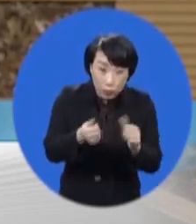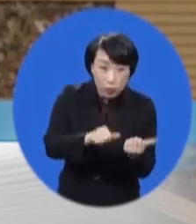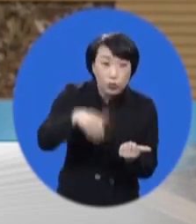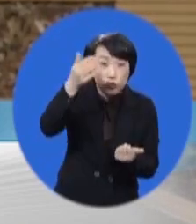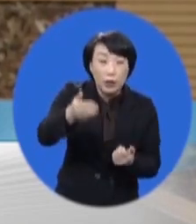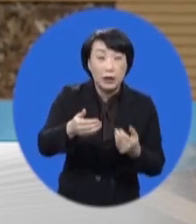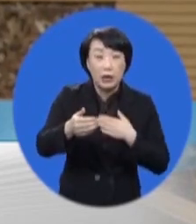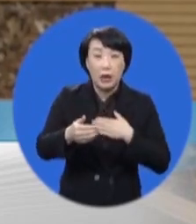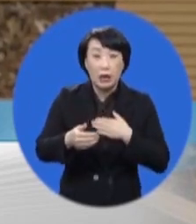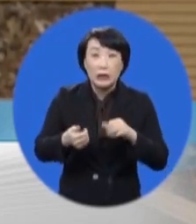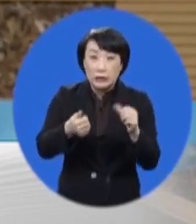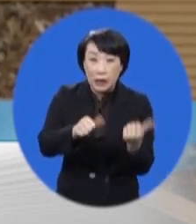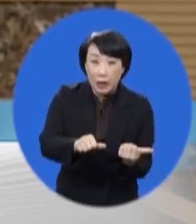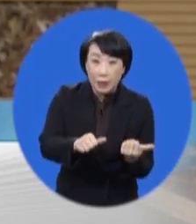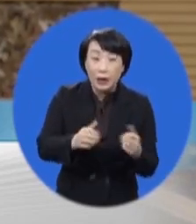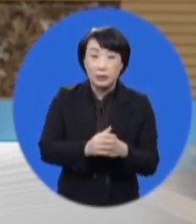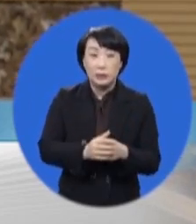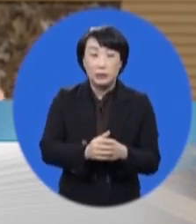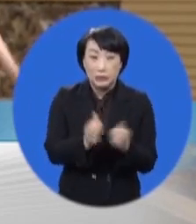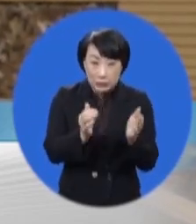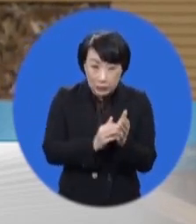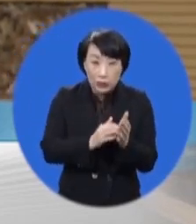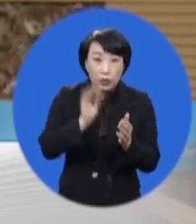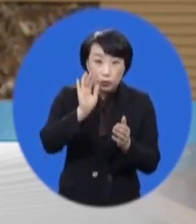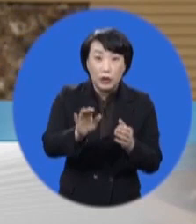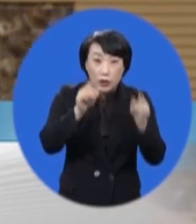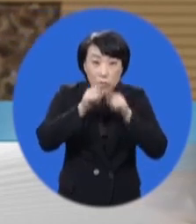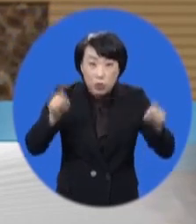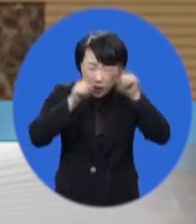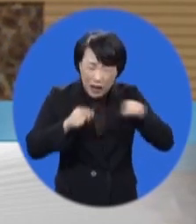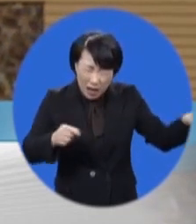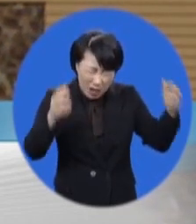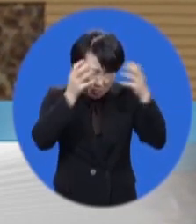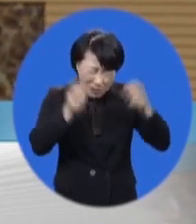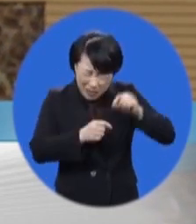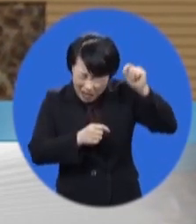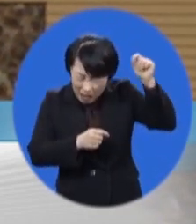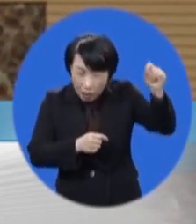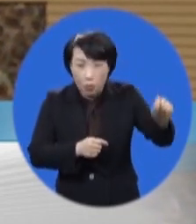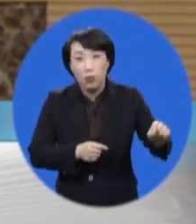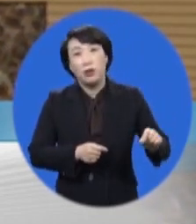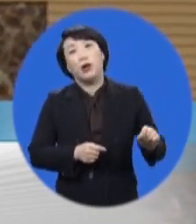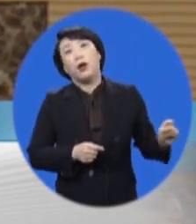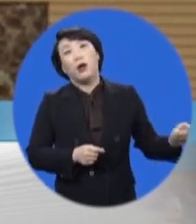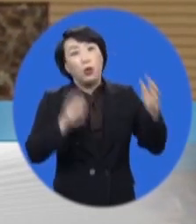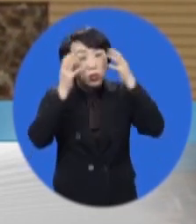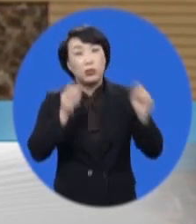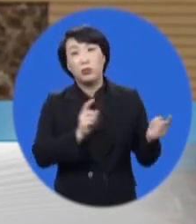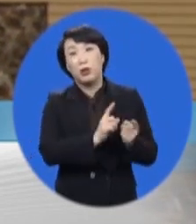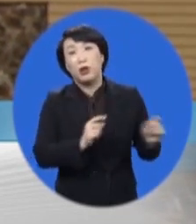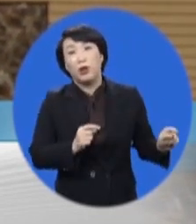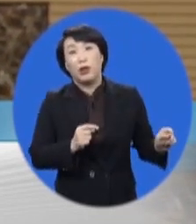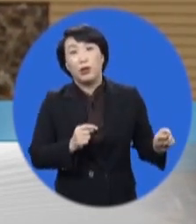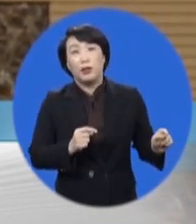다음 사망이라는 선고를 받고 지옥의 고통에서 영원히